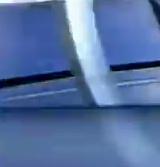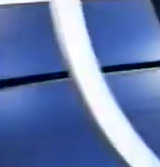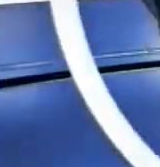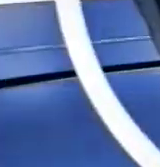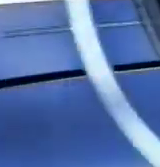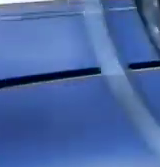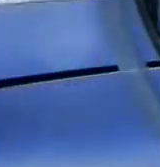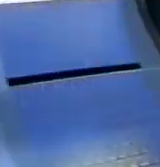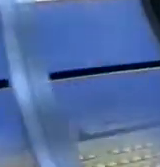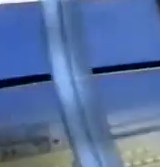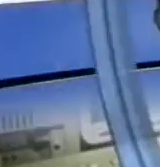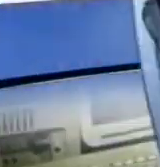Дякую за